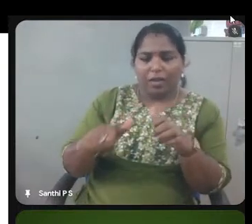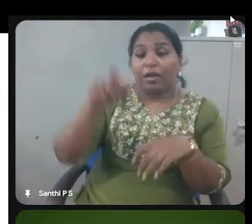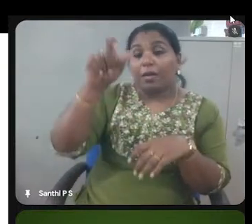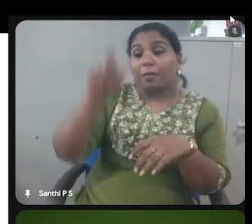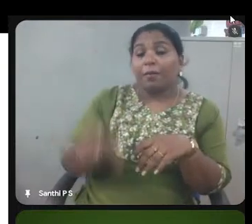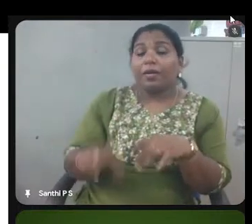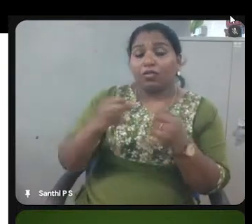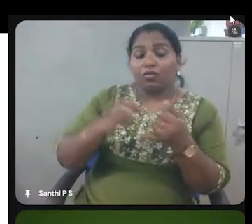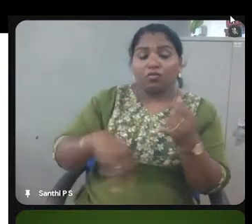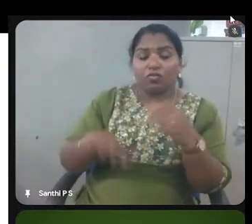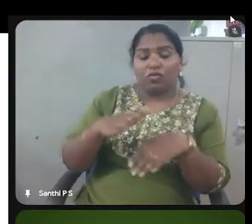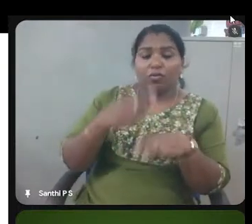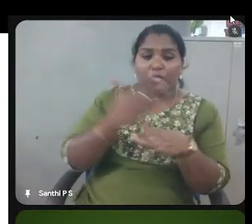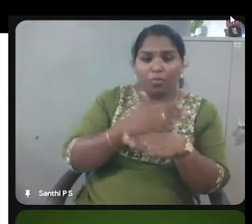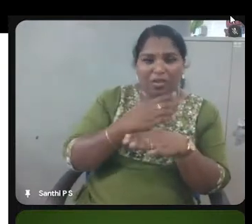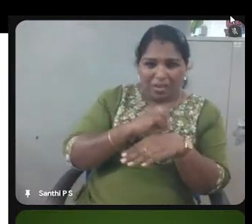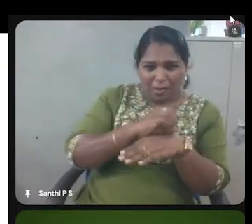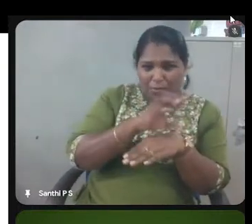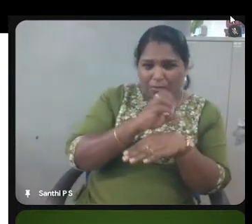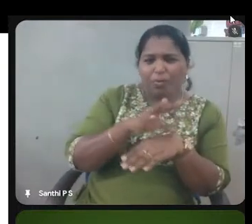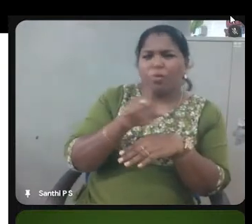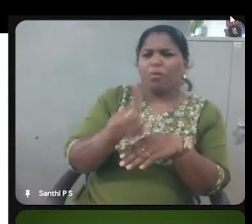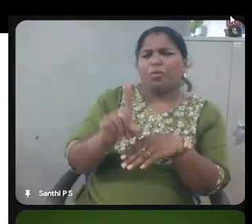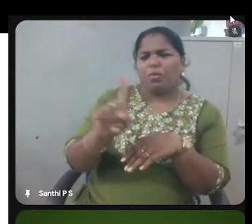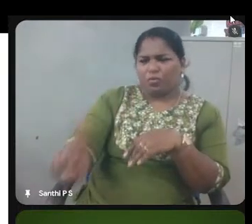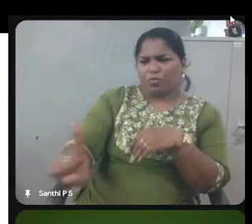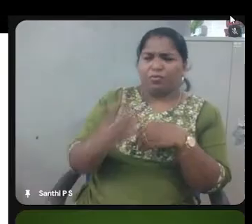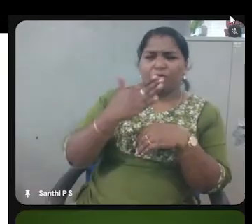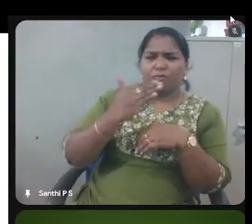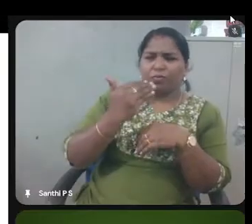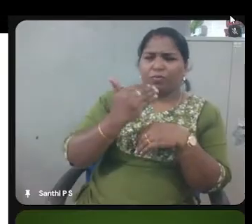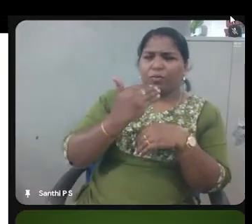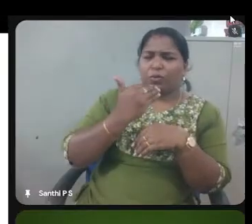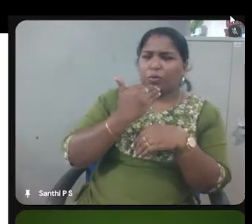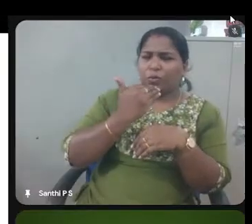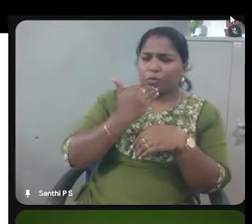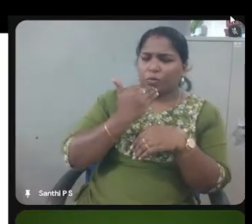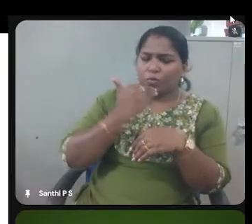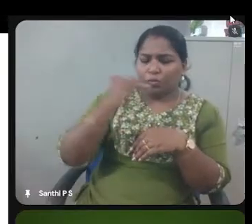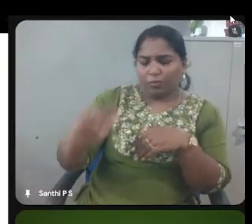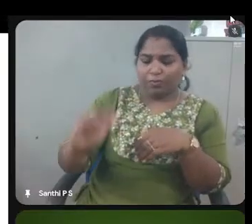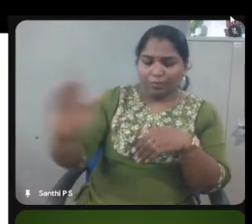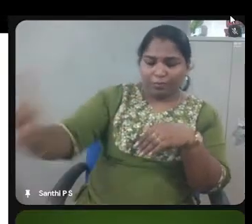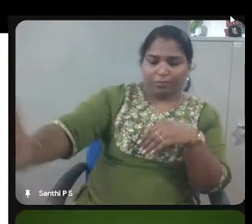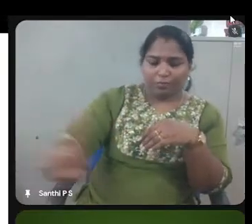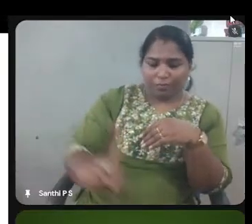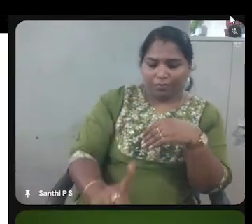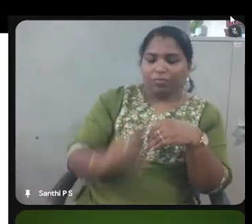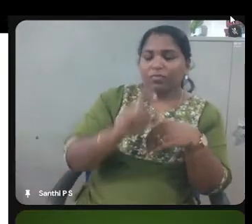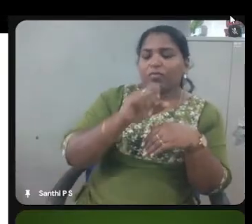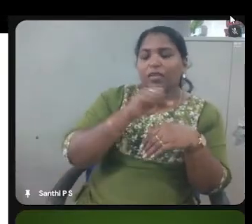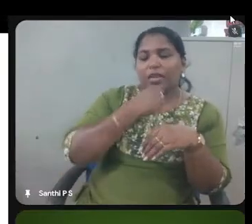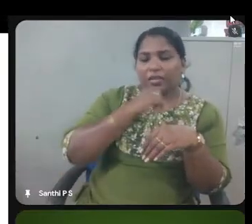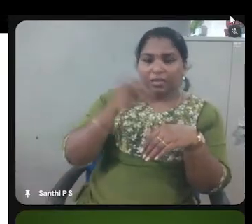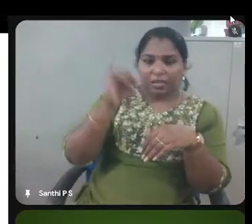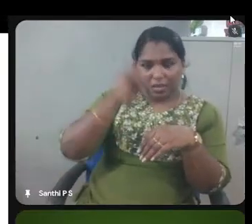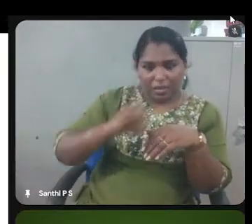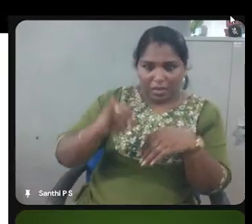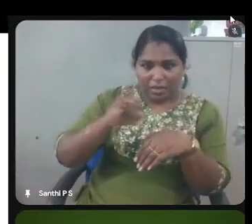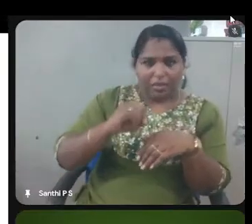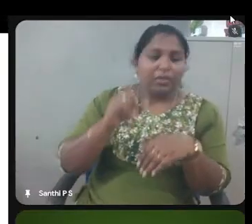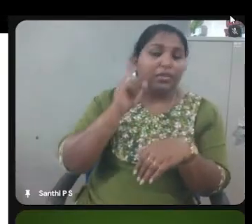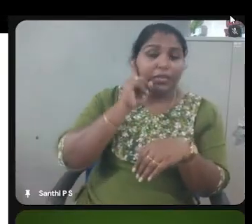കൗൺസിലറും കൂടാണ്. ഒരു സമയത്ത് എനിക്ക് വന്നൊരു കേസിൽ ഒരു 6 വയസ്സുള്ള കുട്ടിക്ക് ചെവി കേൾക്കാൻ കഴിയില്ല.